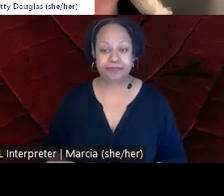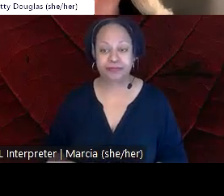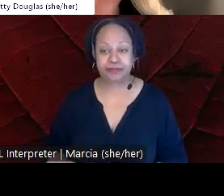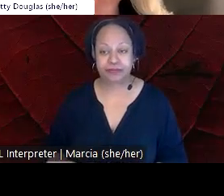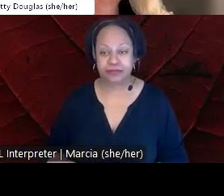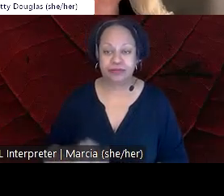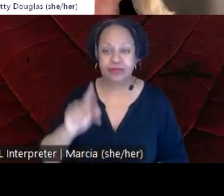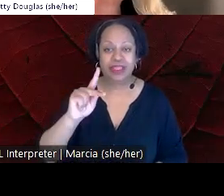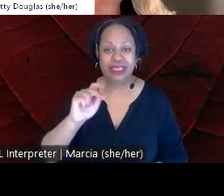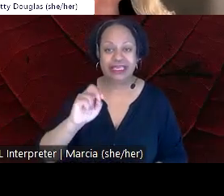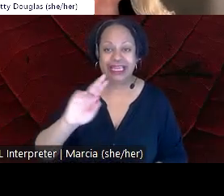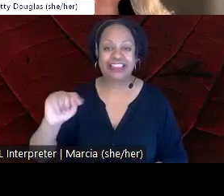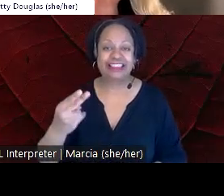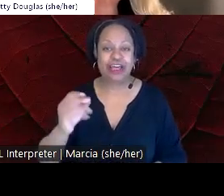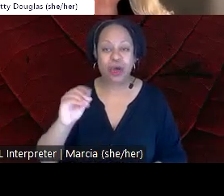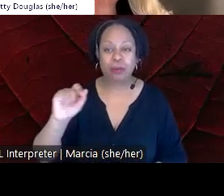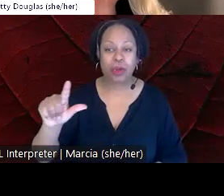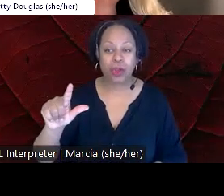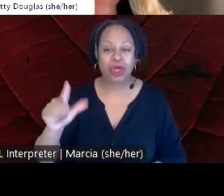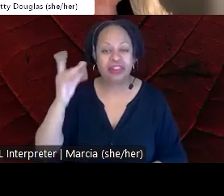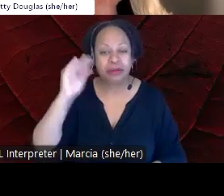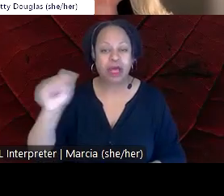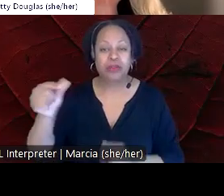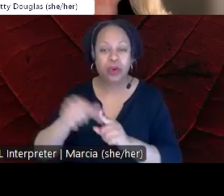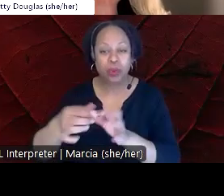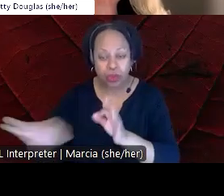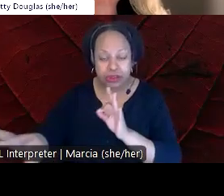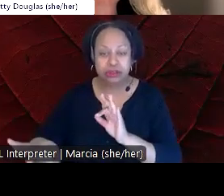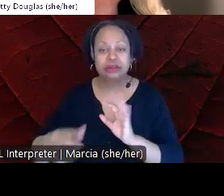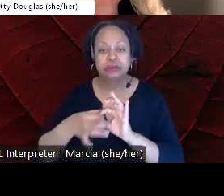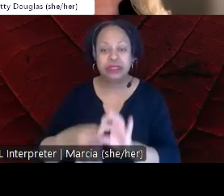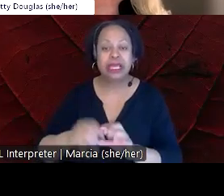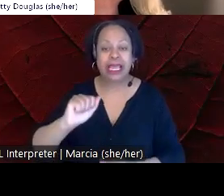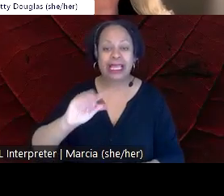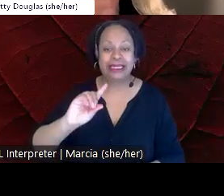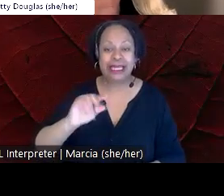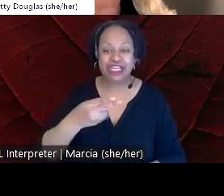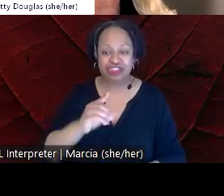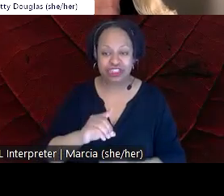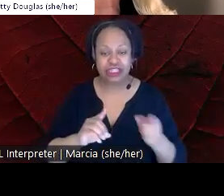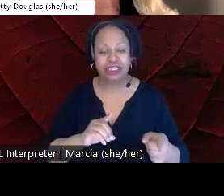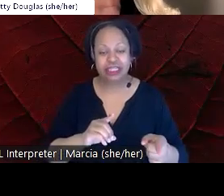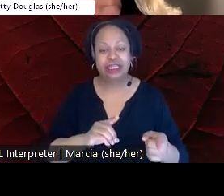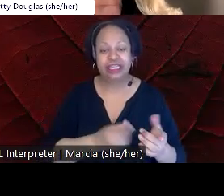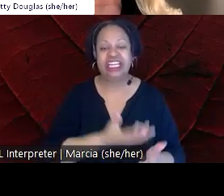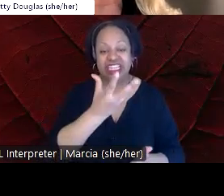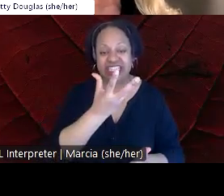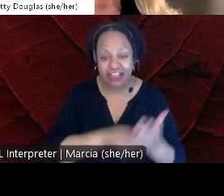Également, pour ce groupe, on utilise d'autres termes pour le TDAH, donc pour l'enlever